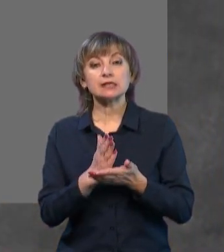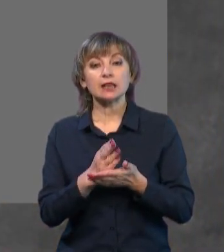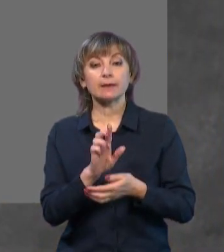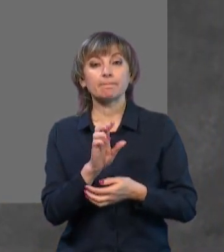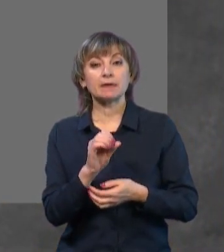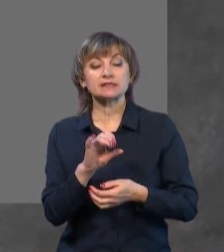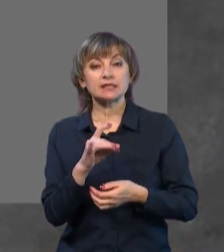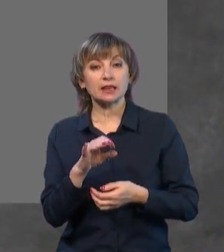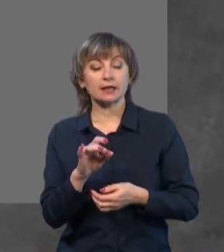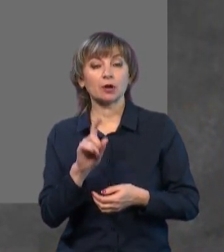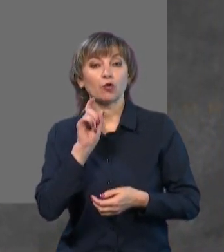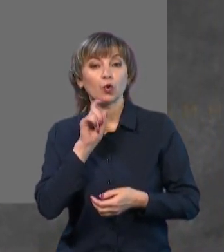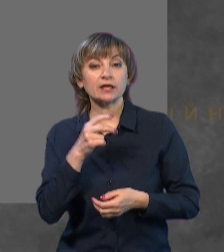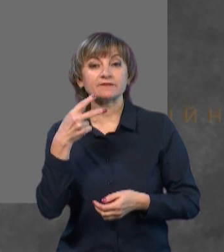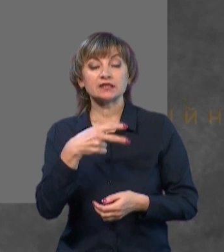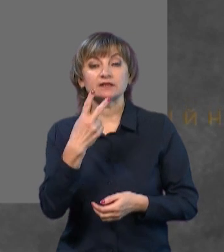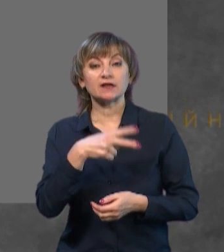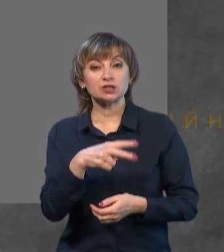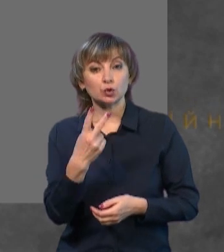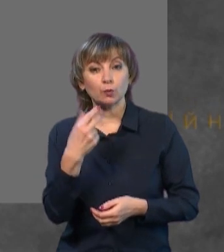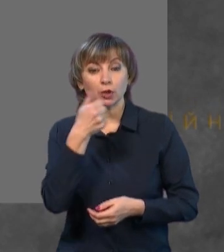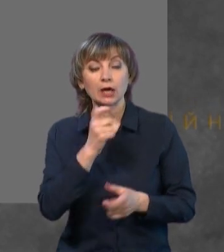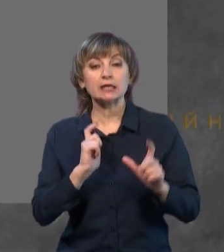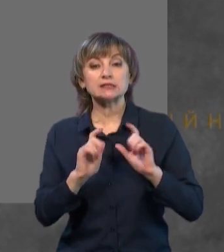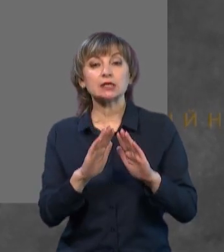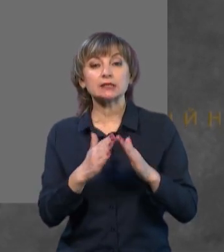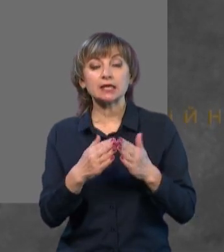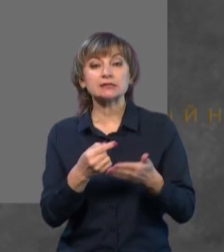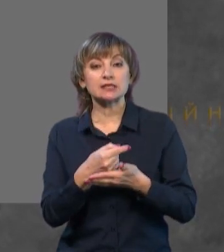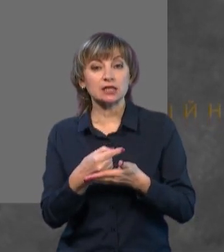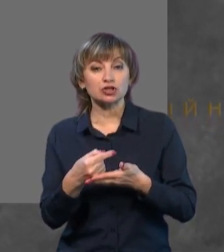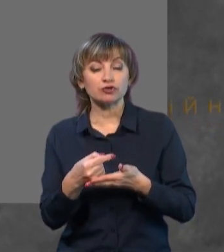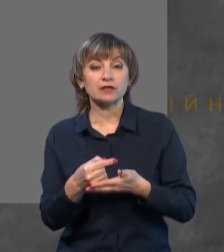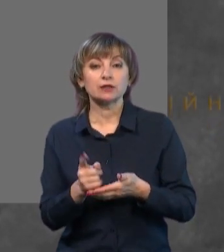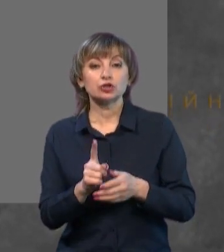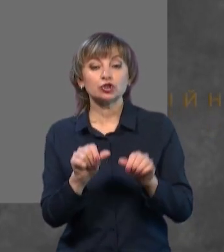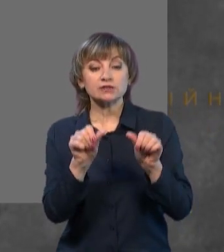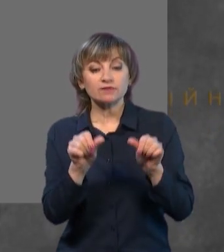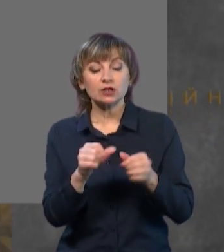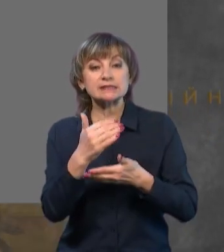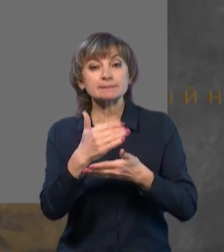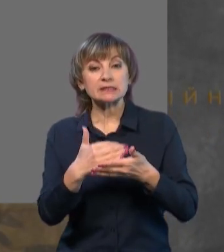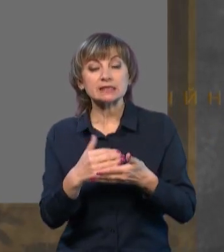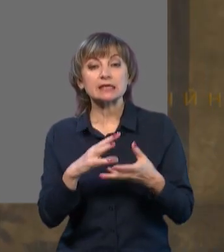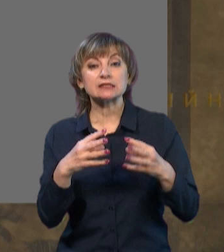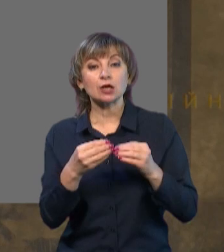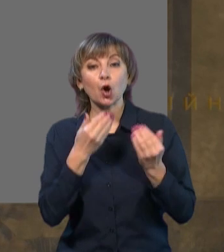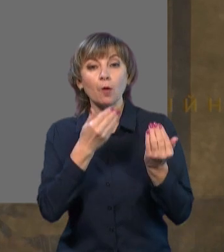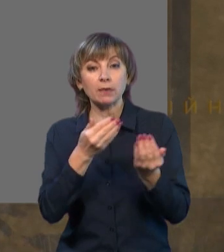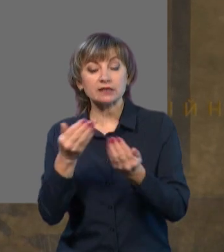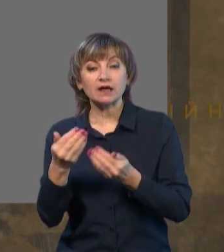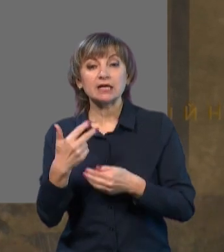бестселерами в Україні в 2022 році. Інститут книги зазначив, що сформував списки за результатами